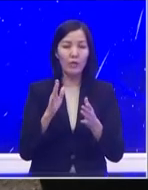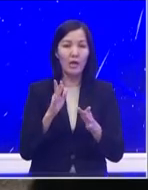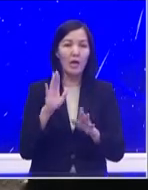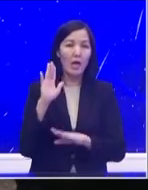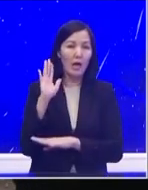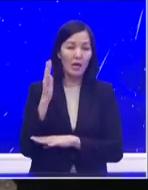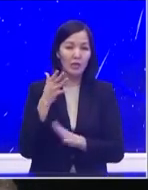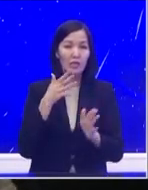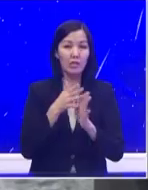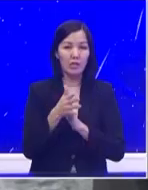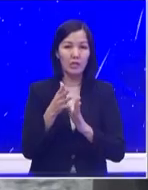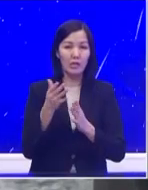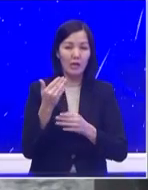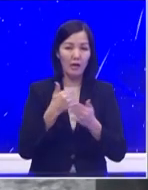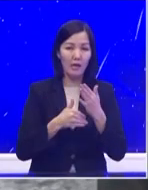да шығыны өтеледі.